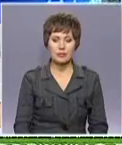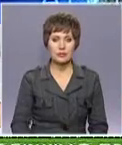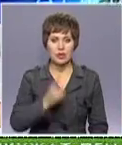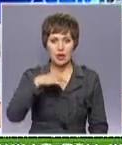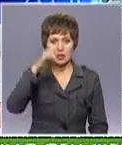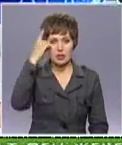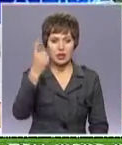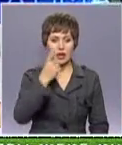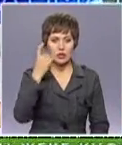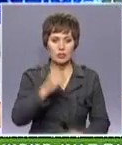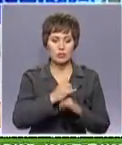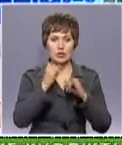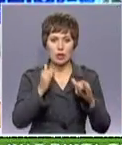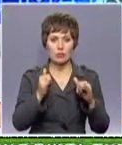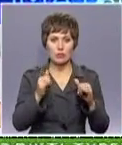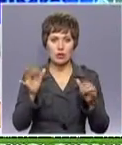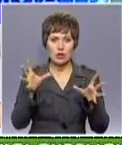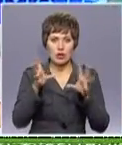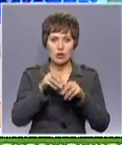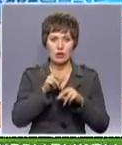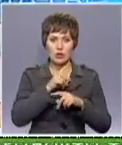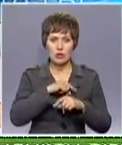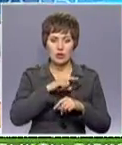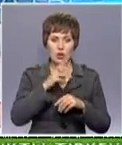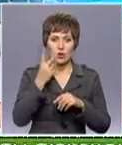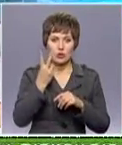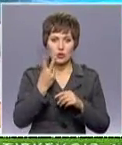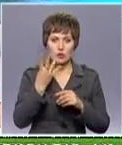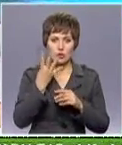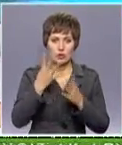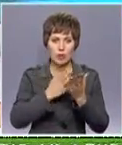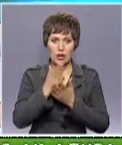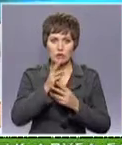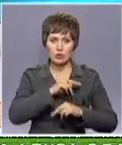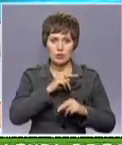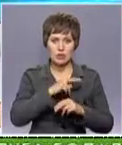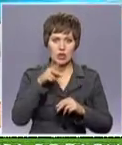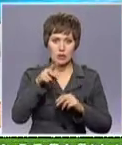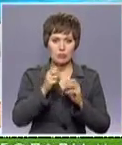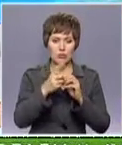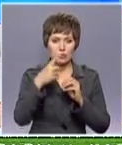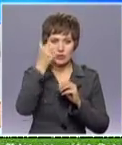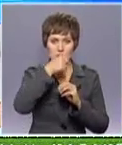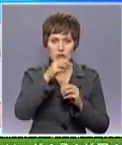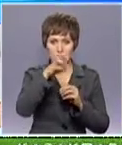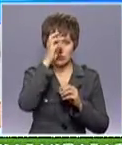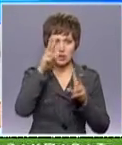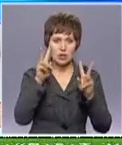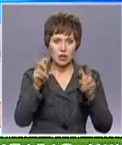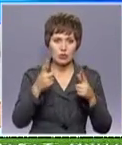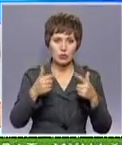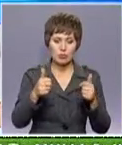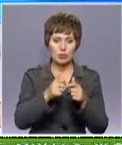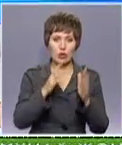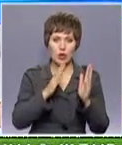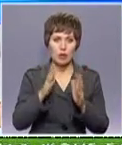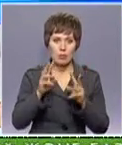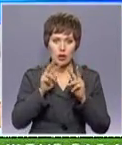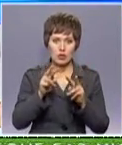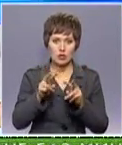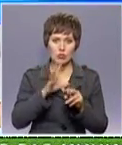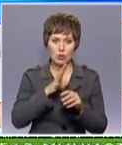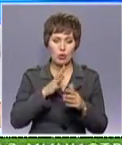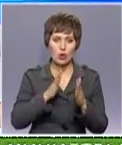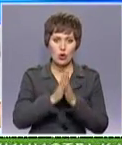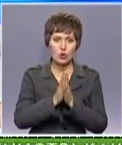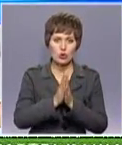Қазақстан экономикалық даму және әріптестік ұйымымен төрт бағыт бойынша жұмыс істейтін болады. 2011 жылы еліміз аталған ұйымның тұрақты бақылаушысы болуға